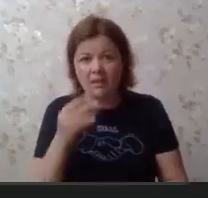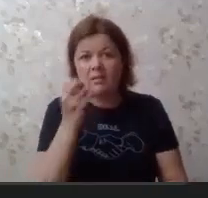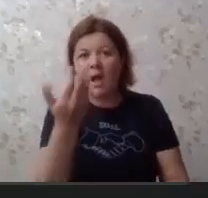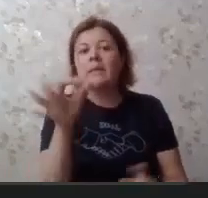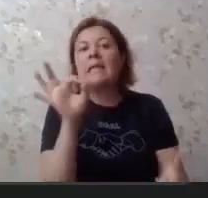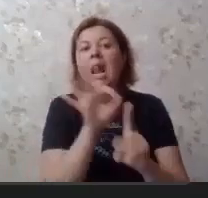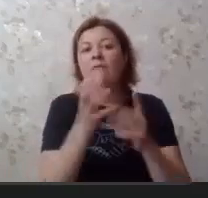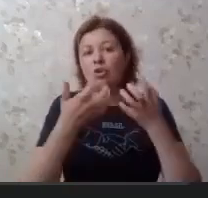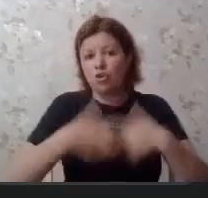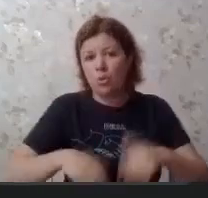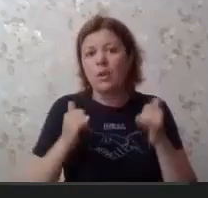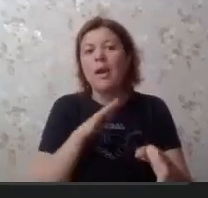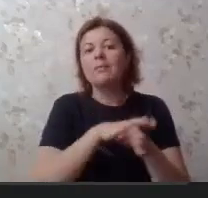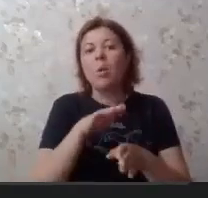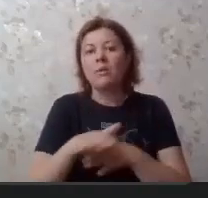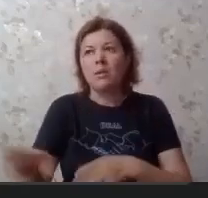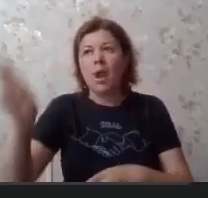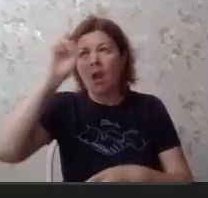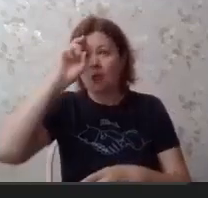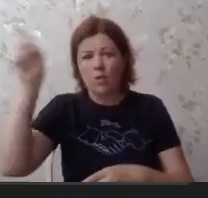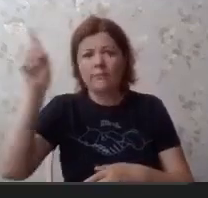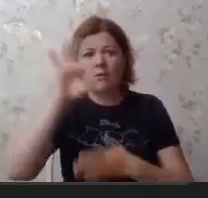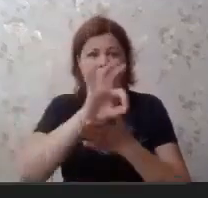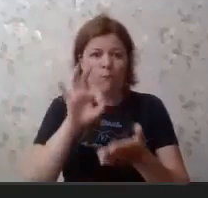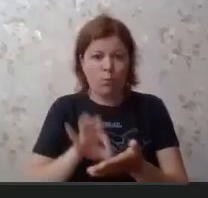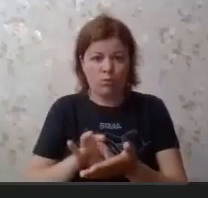исполнения государственных функций. Да.